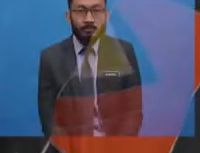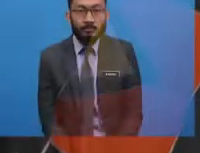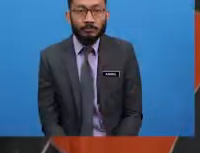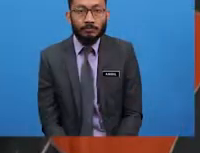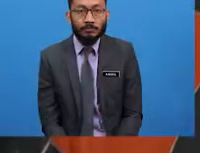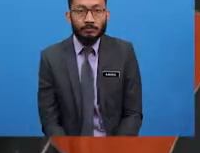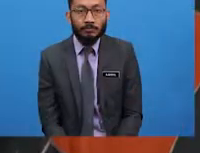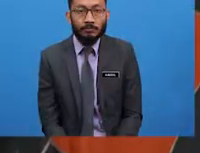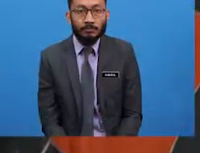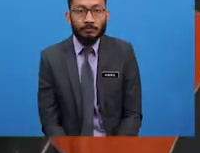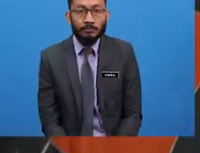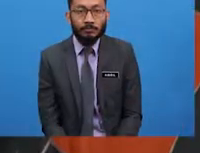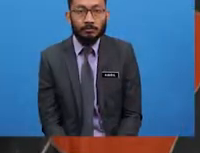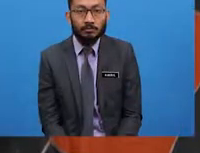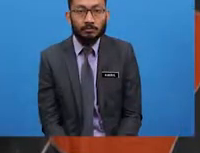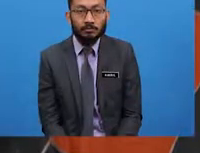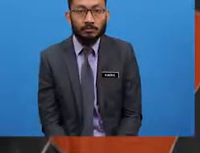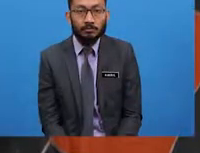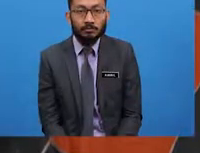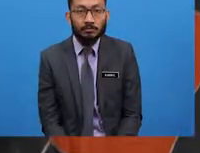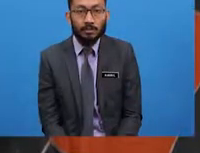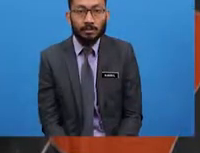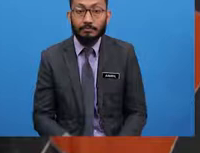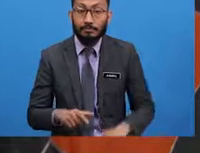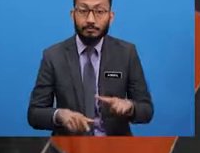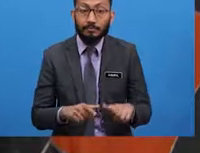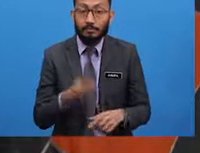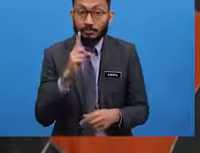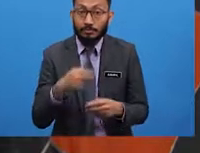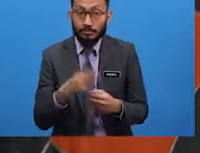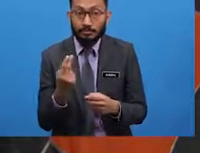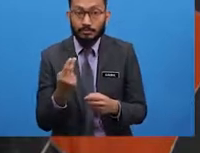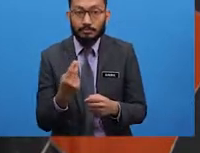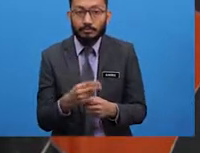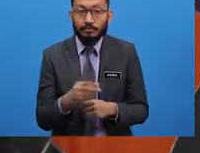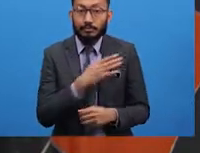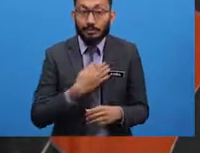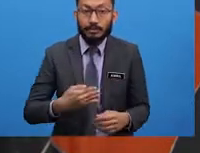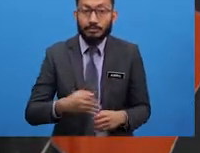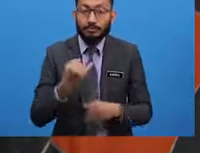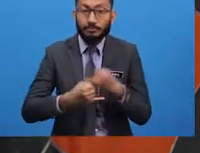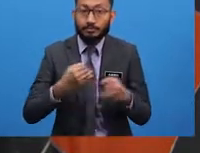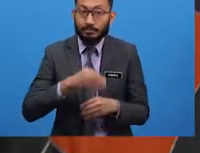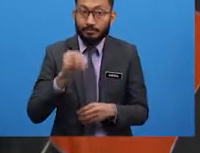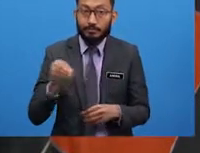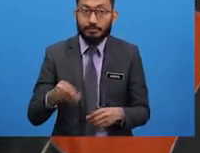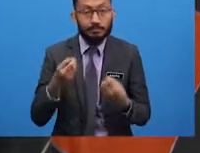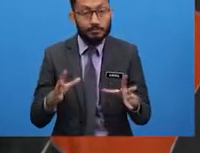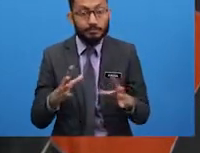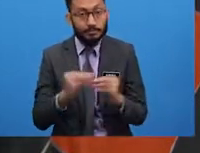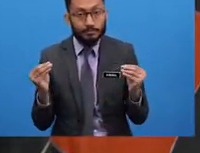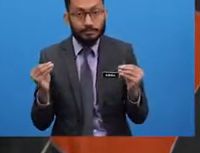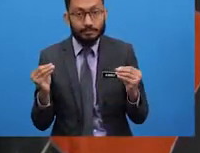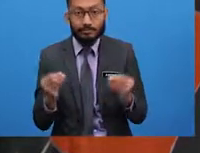Baiklah murid-murid, langkah menghasilkan batik ikat celup telah selesai dan selepas ini kita akan